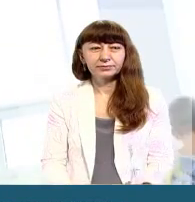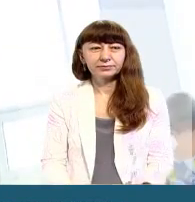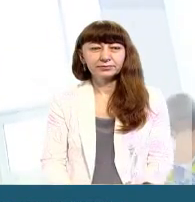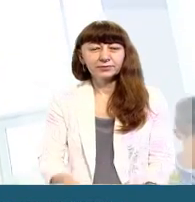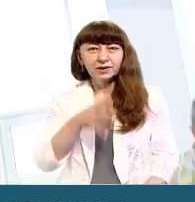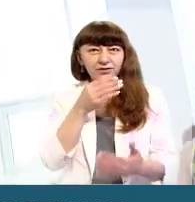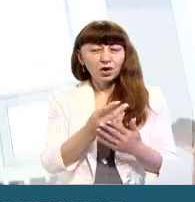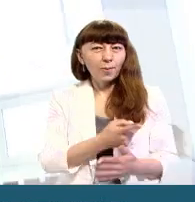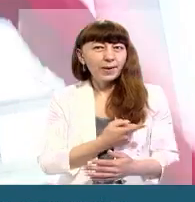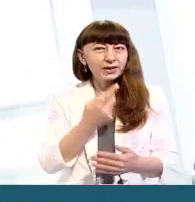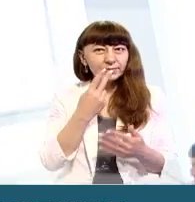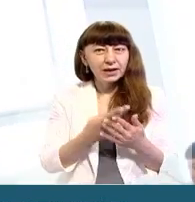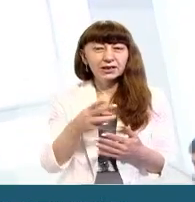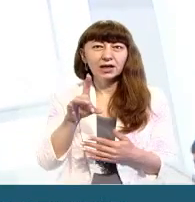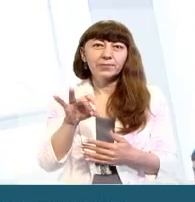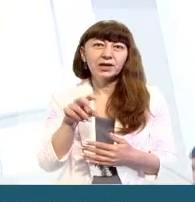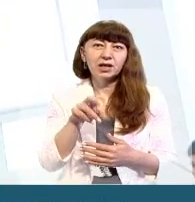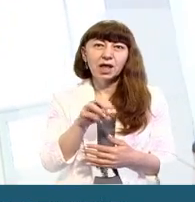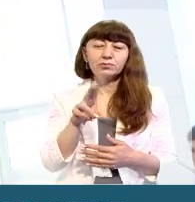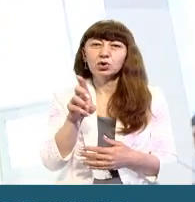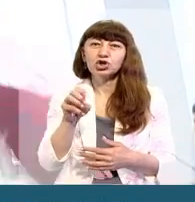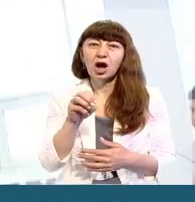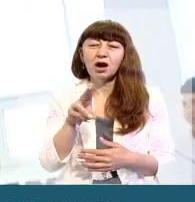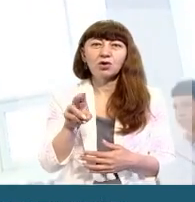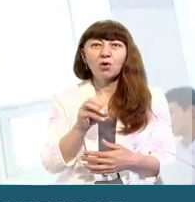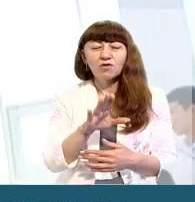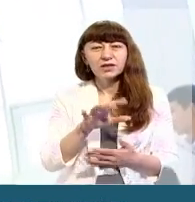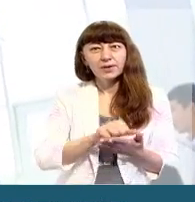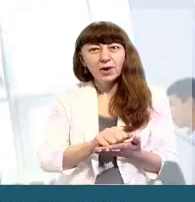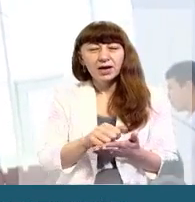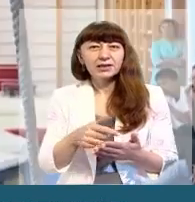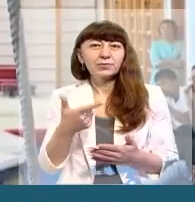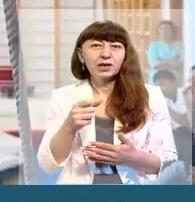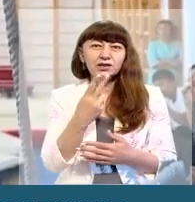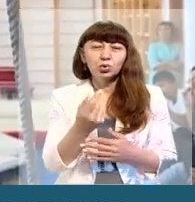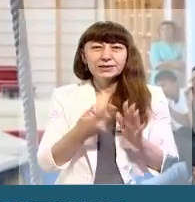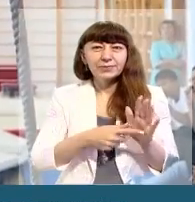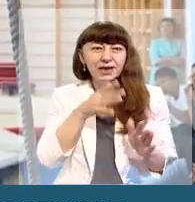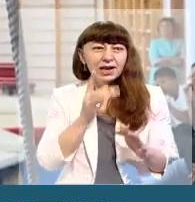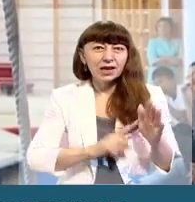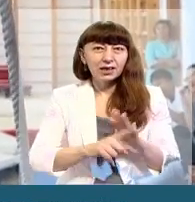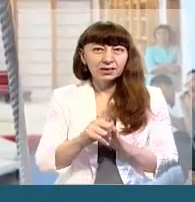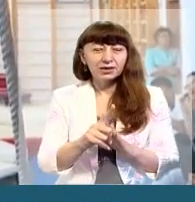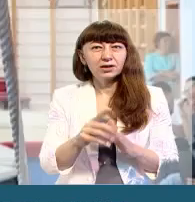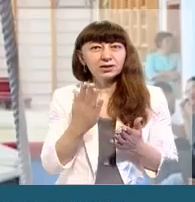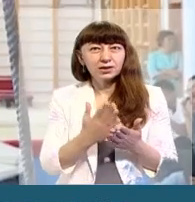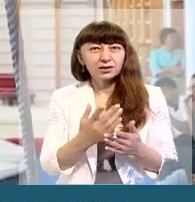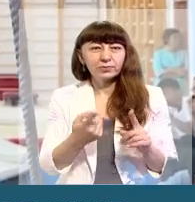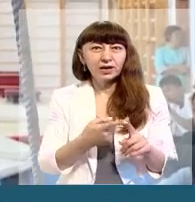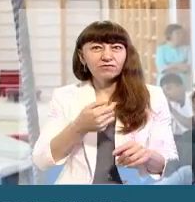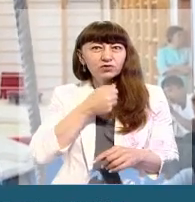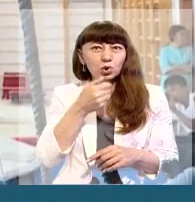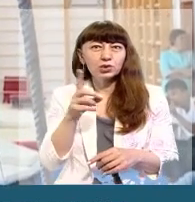Свое отличительное мастерство показал и Тамерлан Божаков. Занимается гимнастикой с 7-летнего возраста. 13-летний спортсмен имеет первый